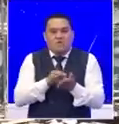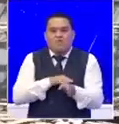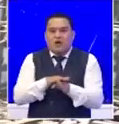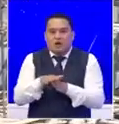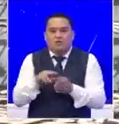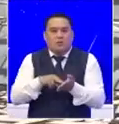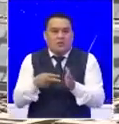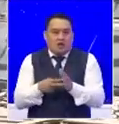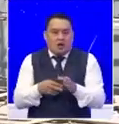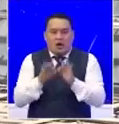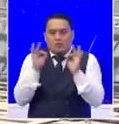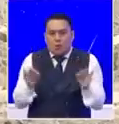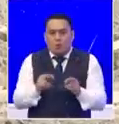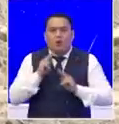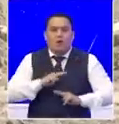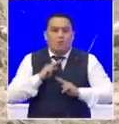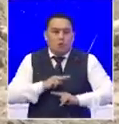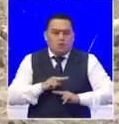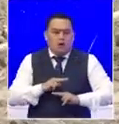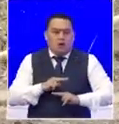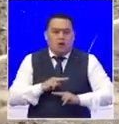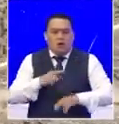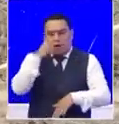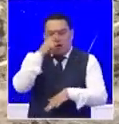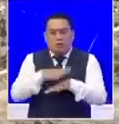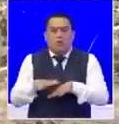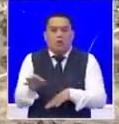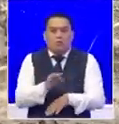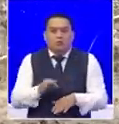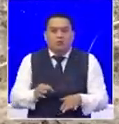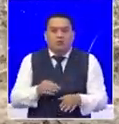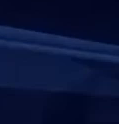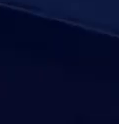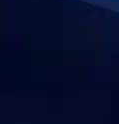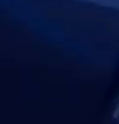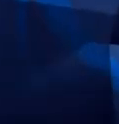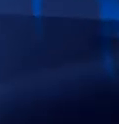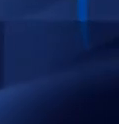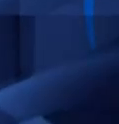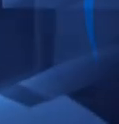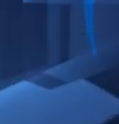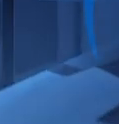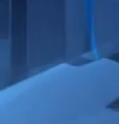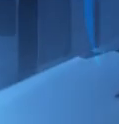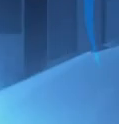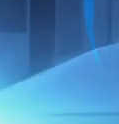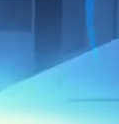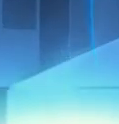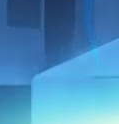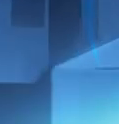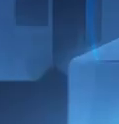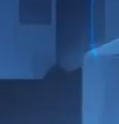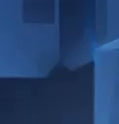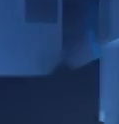выполнить весь запланированный объем работ. Иначе, как предупредил Амандык Баталов, спрос будет жестким. Дамир Анитов, Мервет Кадырбаевза, Азет